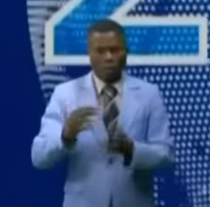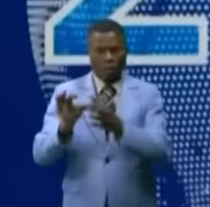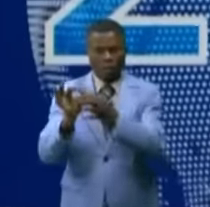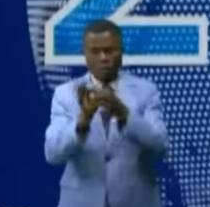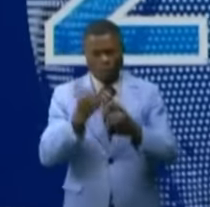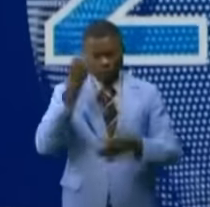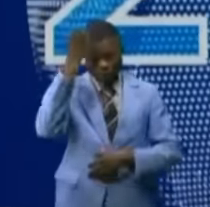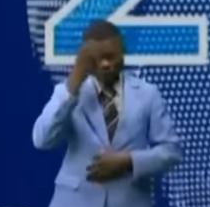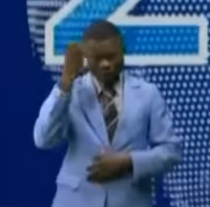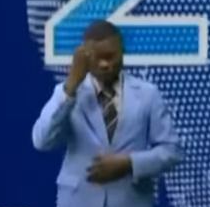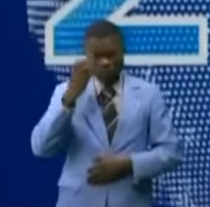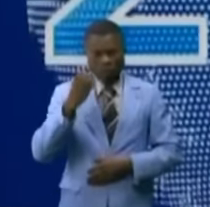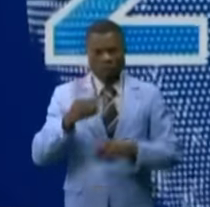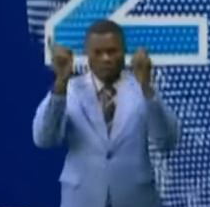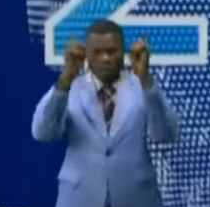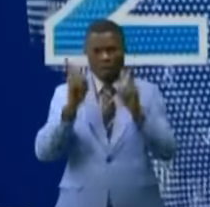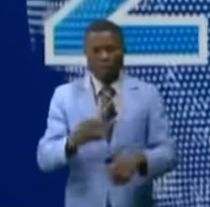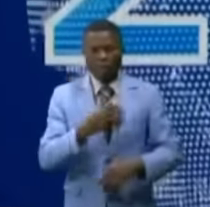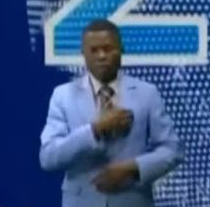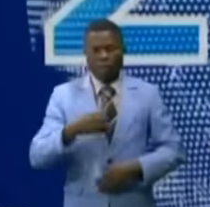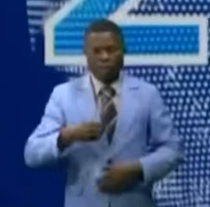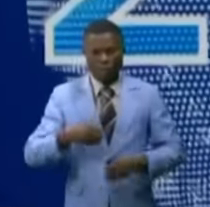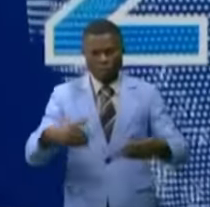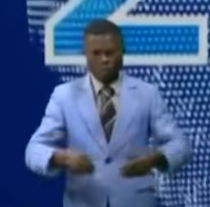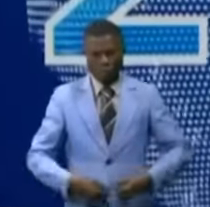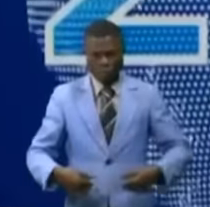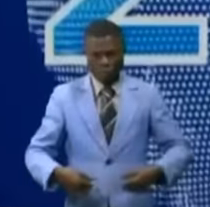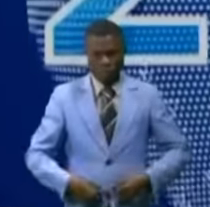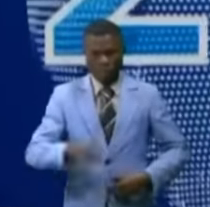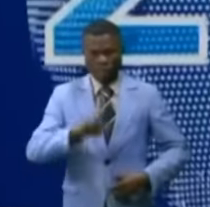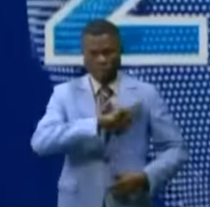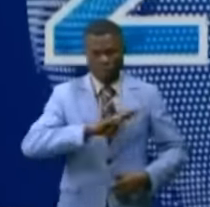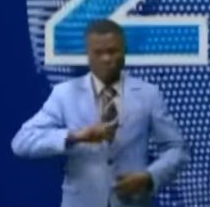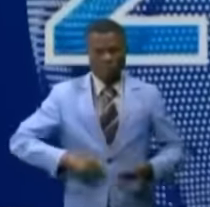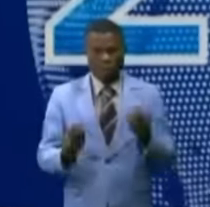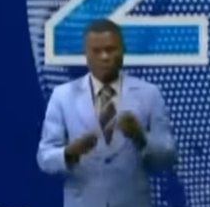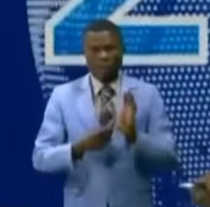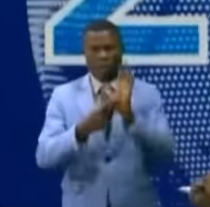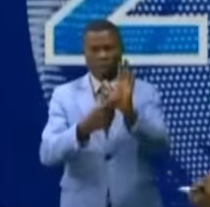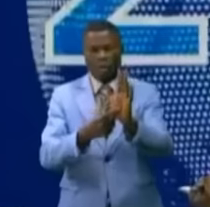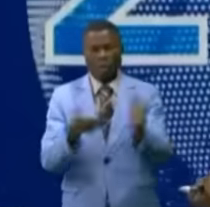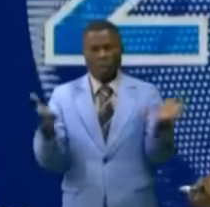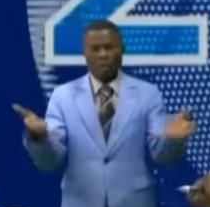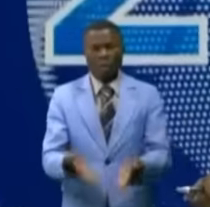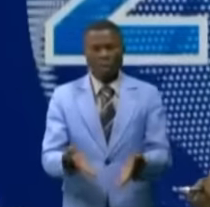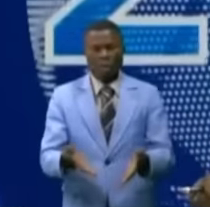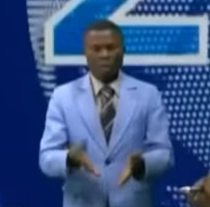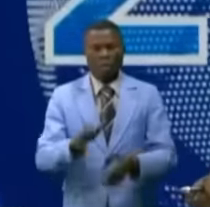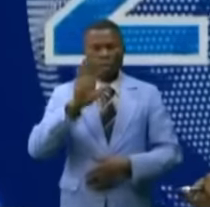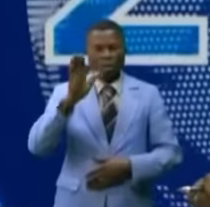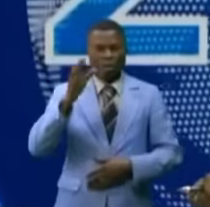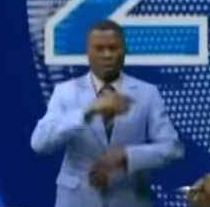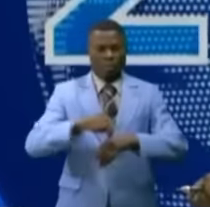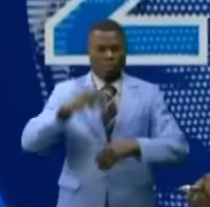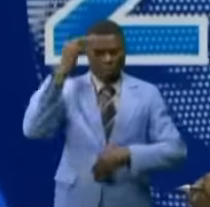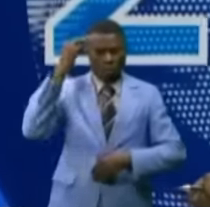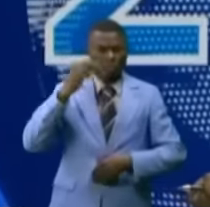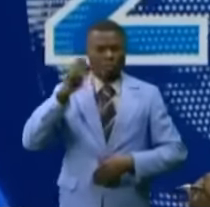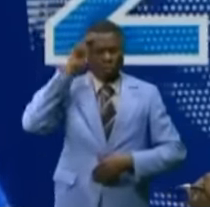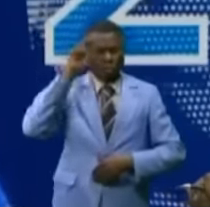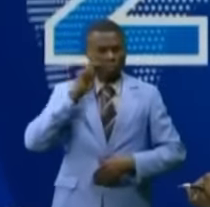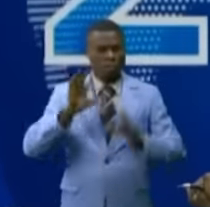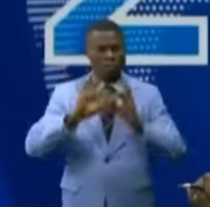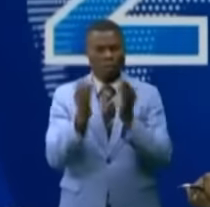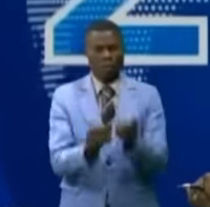africaine pour les femmes et les jeunes. La République démocratique du Congo y était représentée assise à travers son ministère du genre,